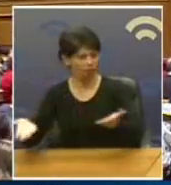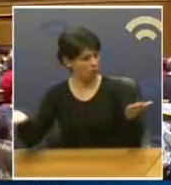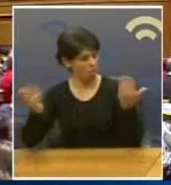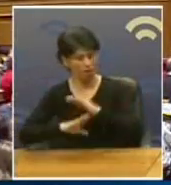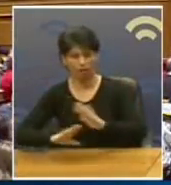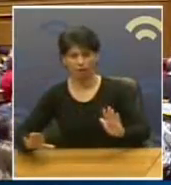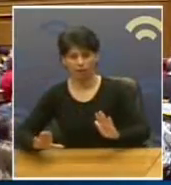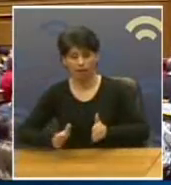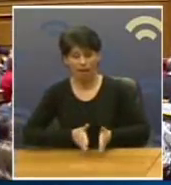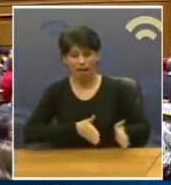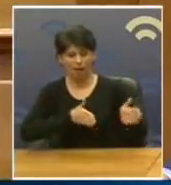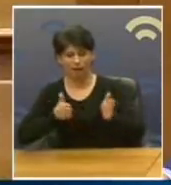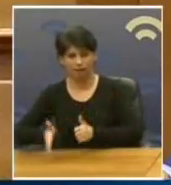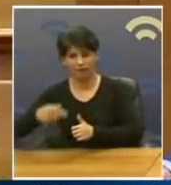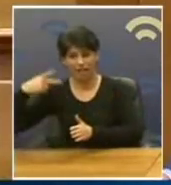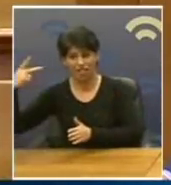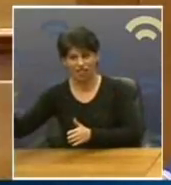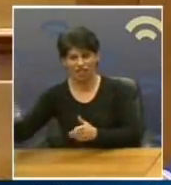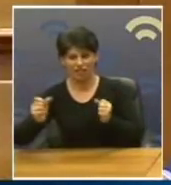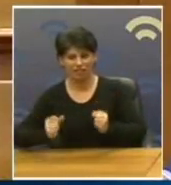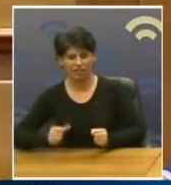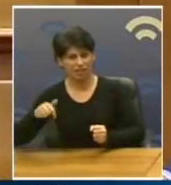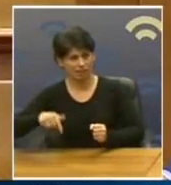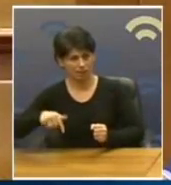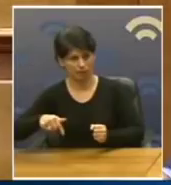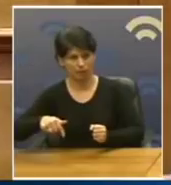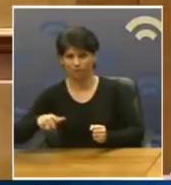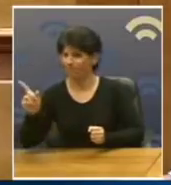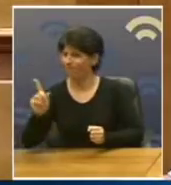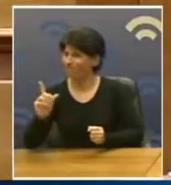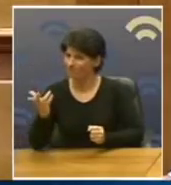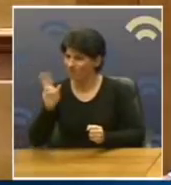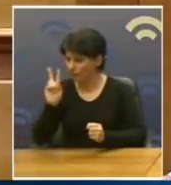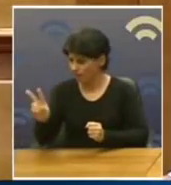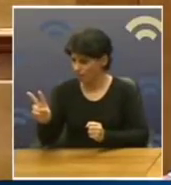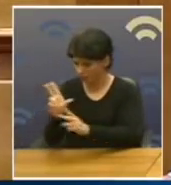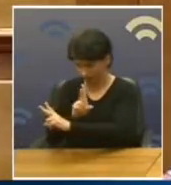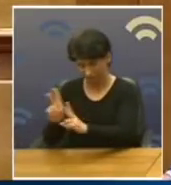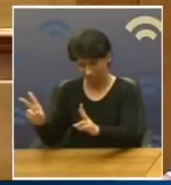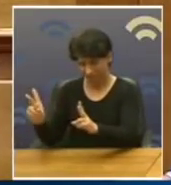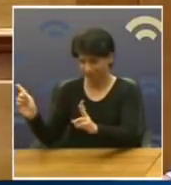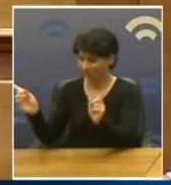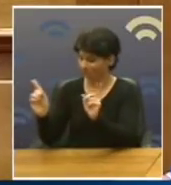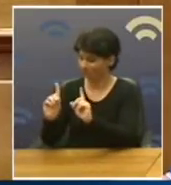Ενώ αντιθέτως η δική σας τάση σήμερα όχι μόνο δεν είναι καθαρή, αλλά είναι θλιβερή και